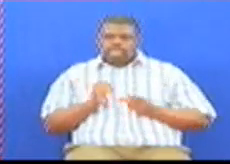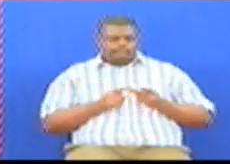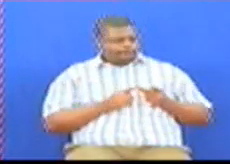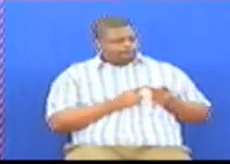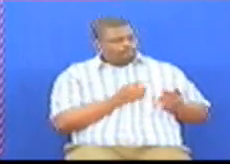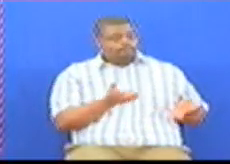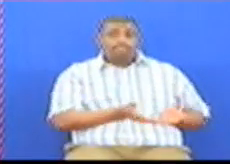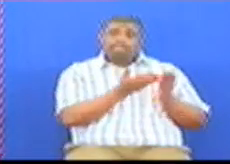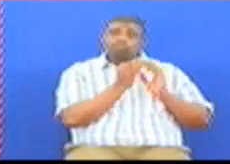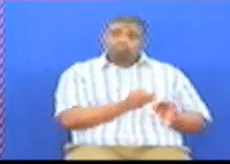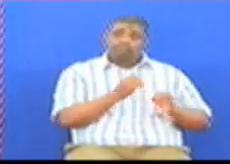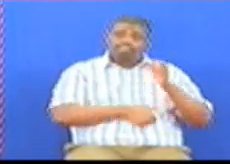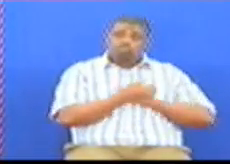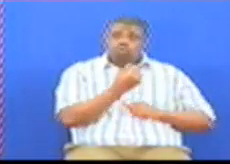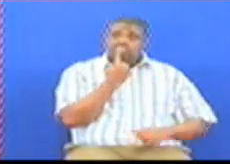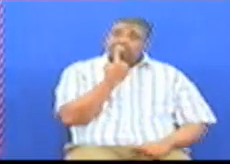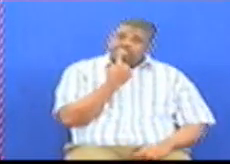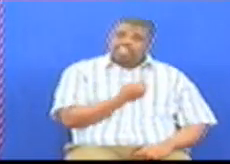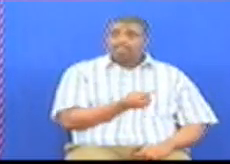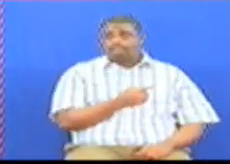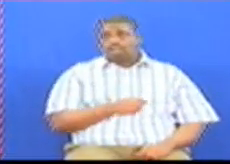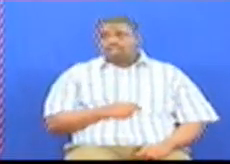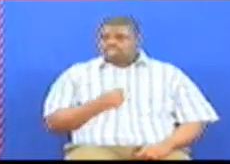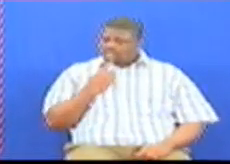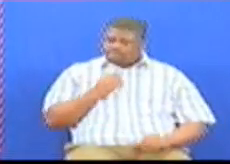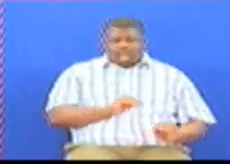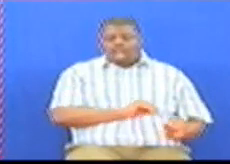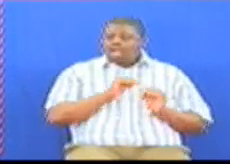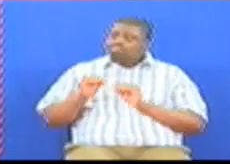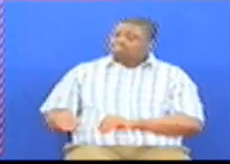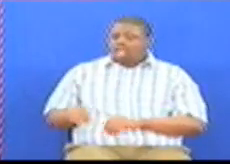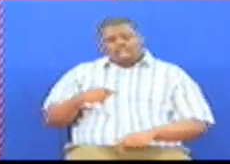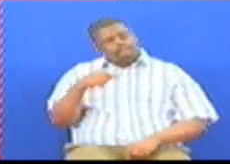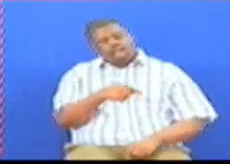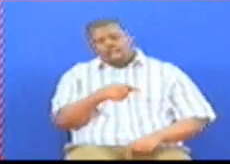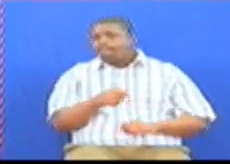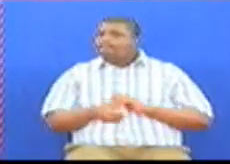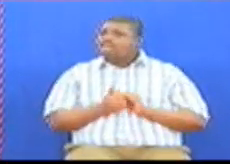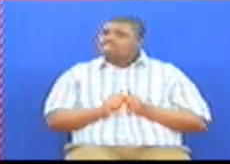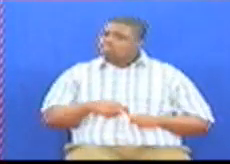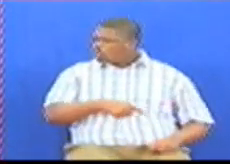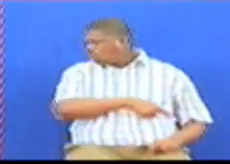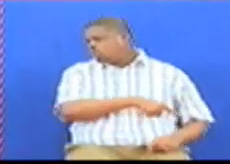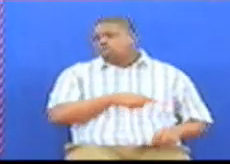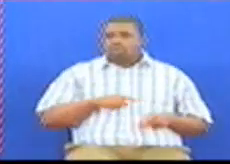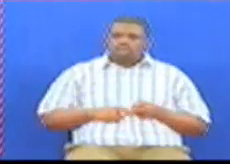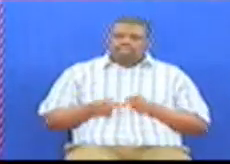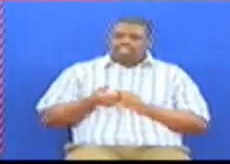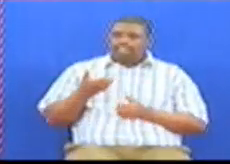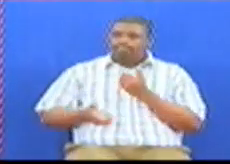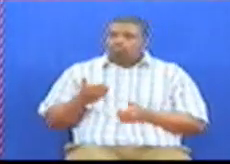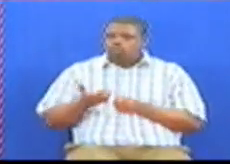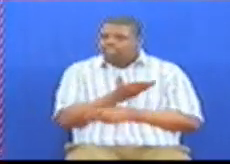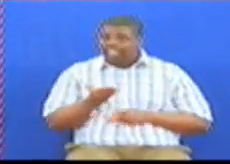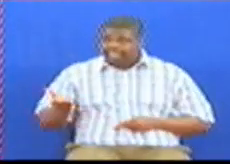sana viongozi wanaongea, wanasema tukihamisha pale italeta matatizo. Mheshimiwa, kuna changamoto nyingine